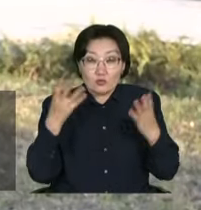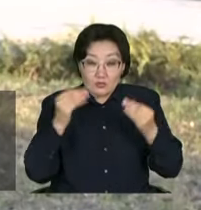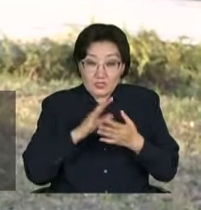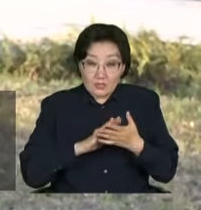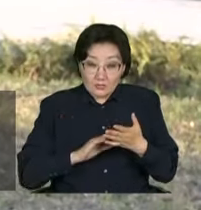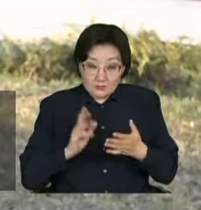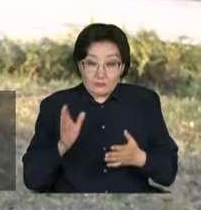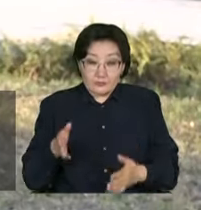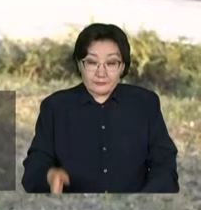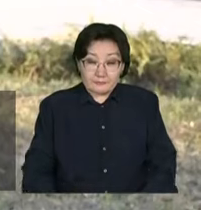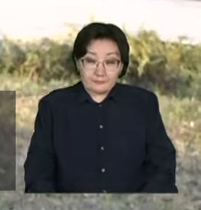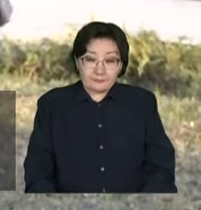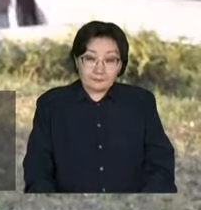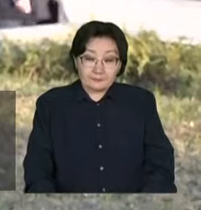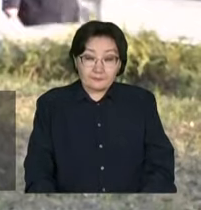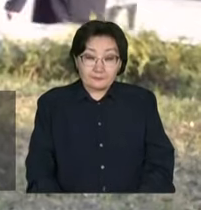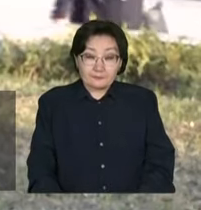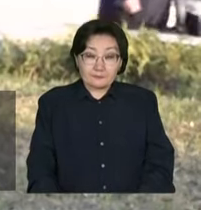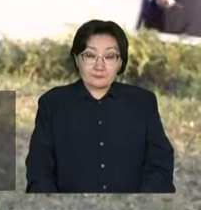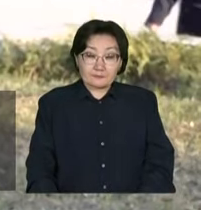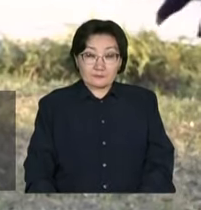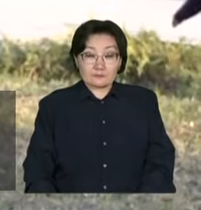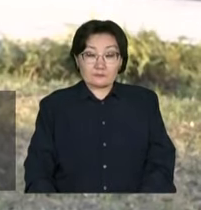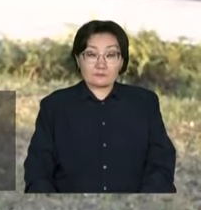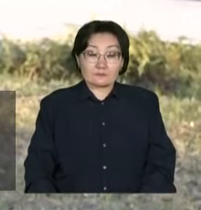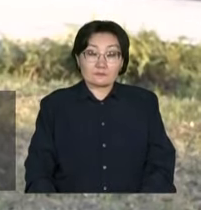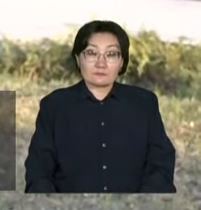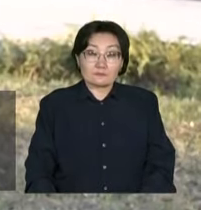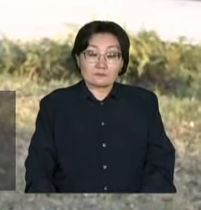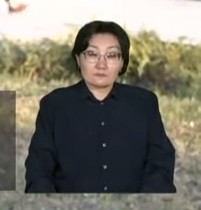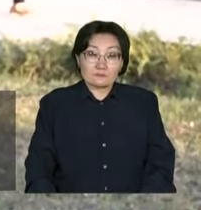жалғасады. Кәмшат Мұхамеджан, Нұрлан Өтегенов, Дастан Темірбекұлы, Алматы телеарнасы, Астана.